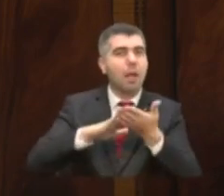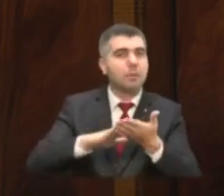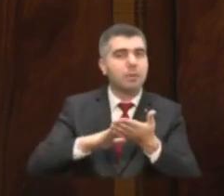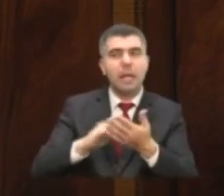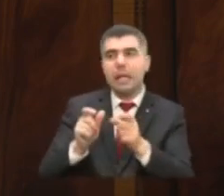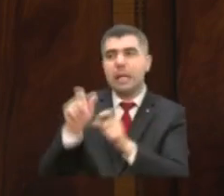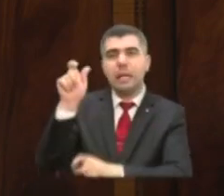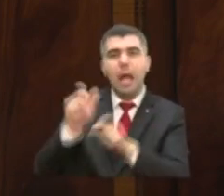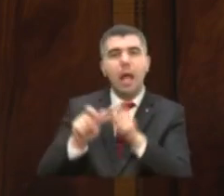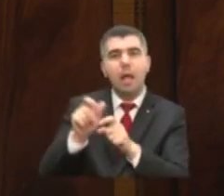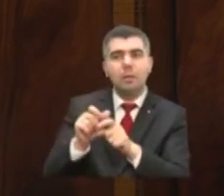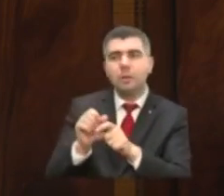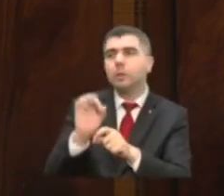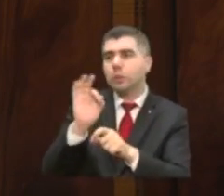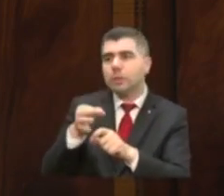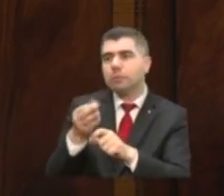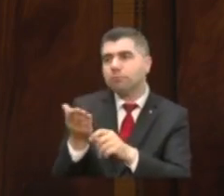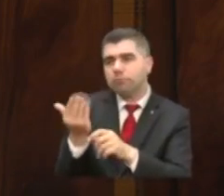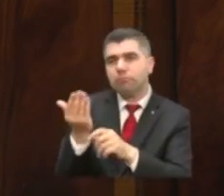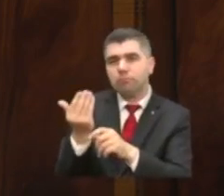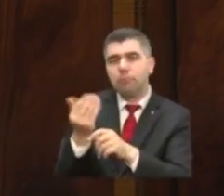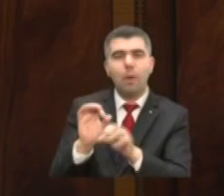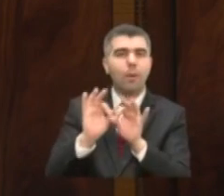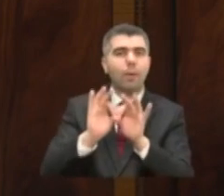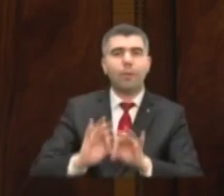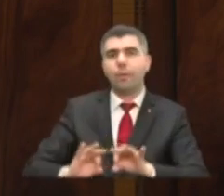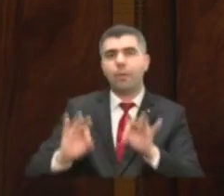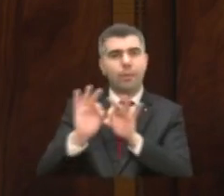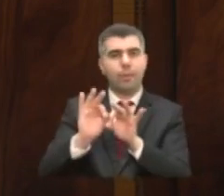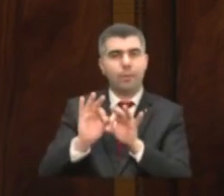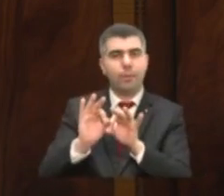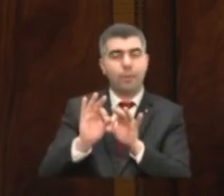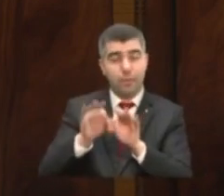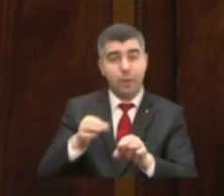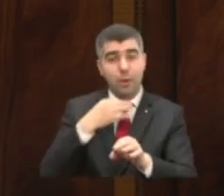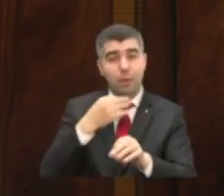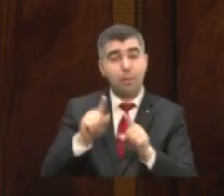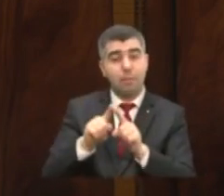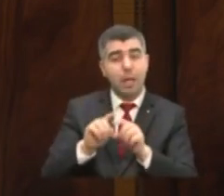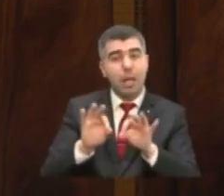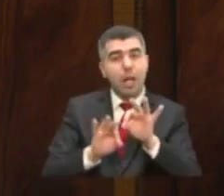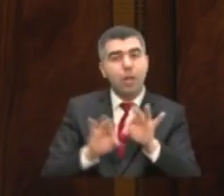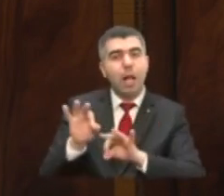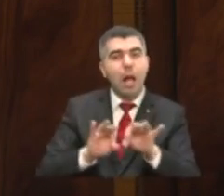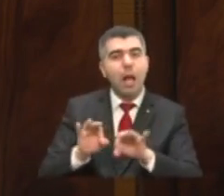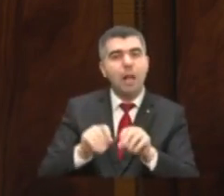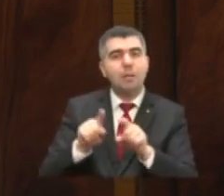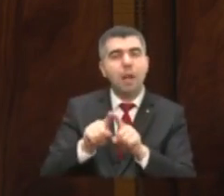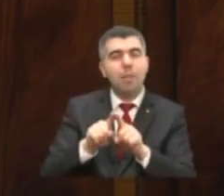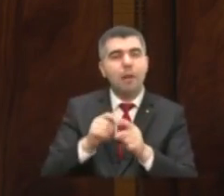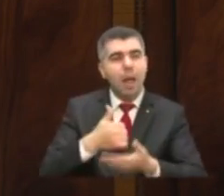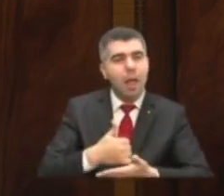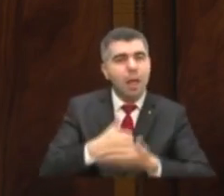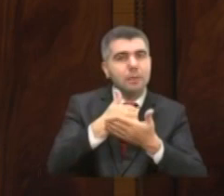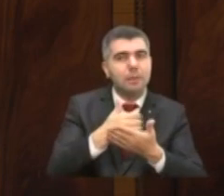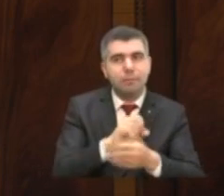المواطنين وانشغالاتهم وتطلعاتهم في العيش الكريم واعتمادها على إجراءات ترقيعية وحلول